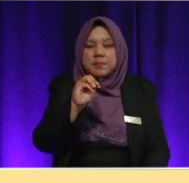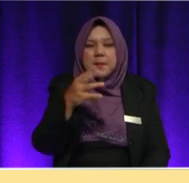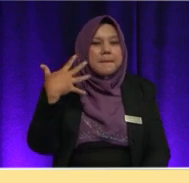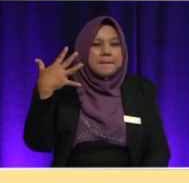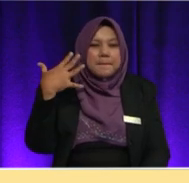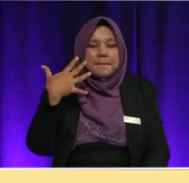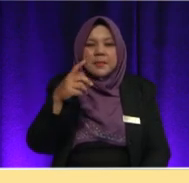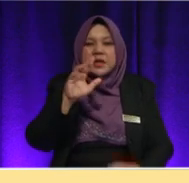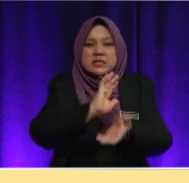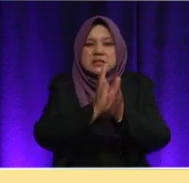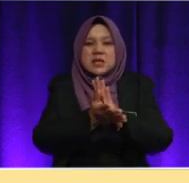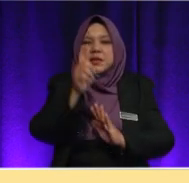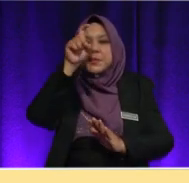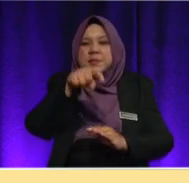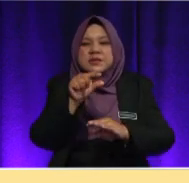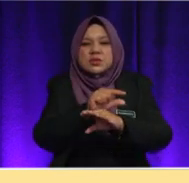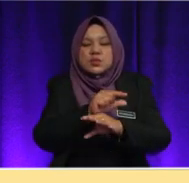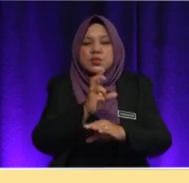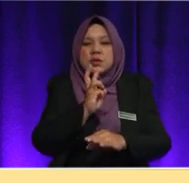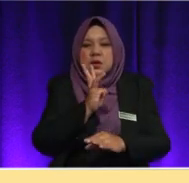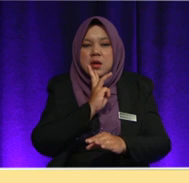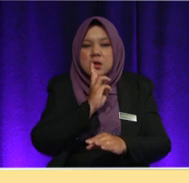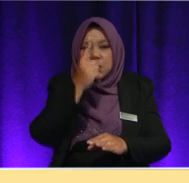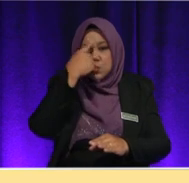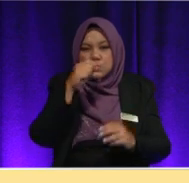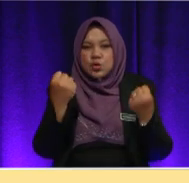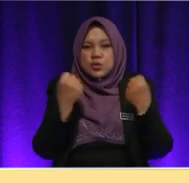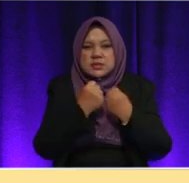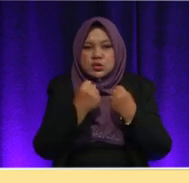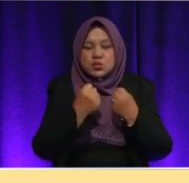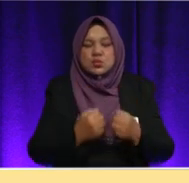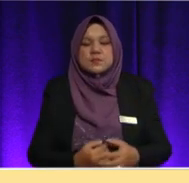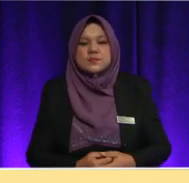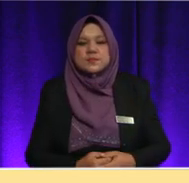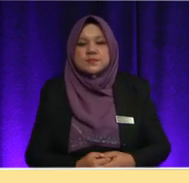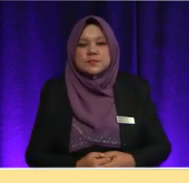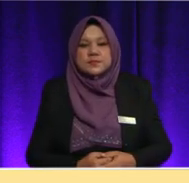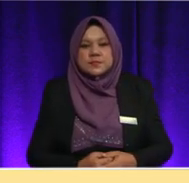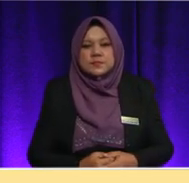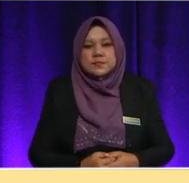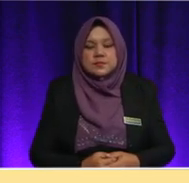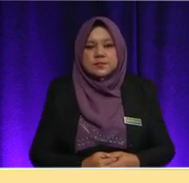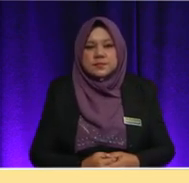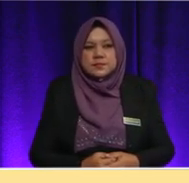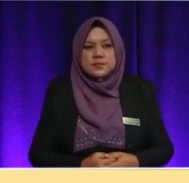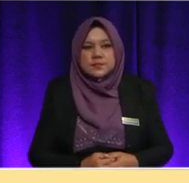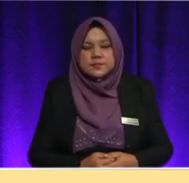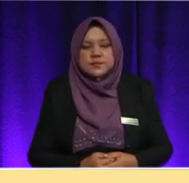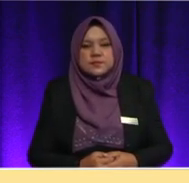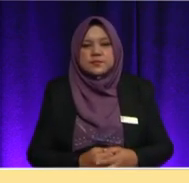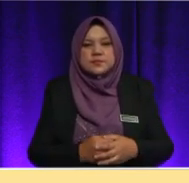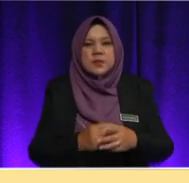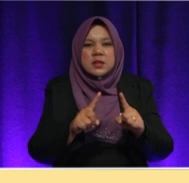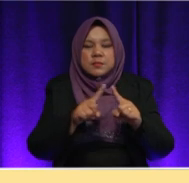tanah Bagaimana sistem lambung menyebabkan tanah dan sekitarnya dengan keadaan radiasi yang tinggi